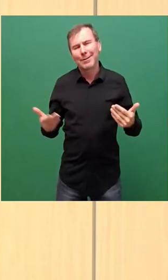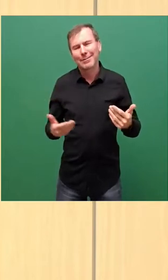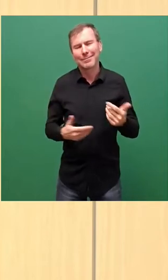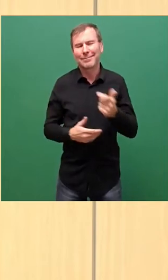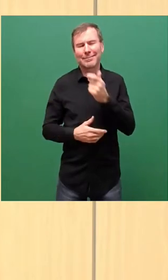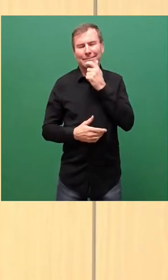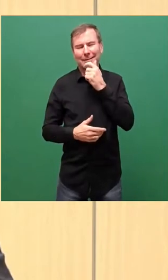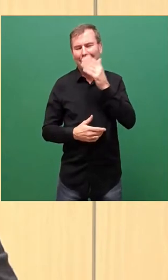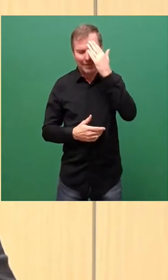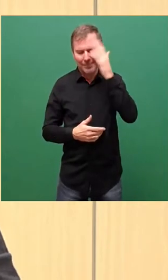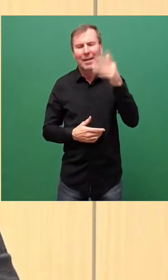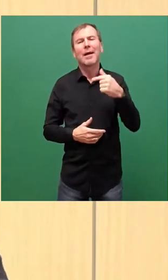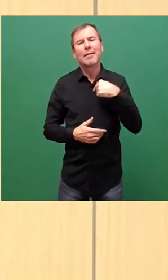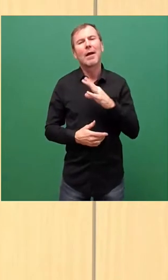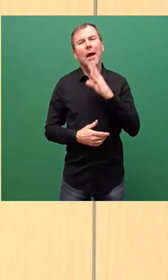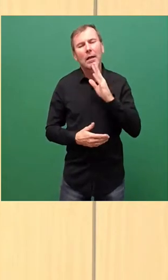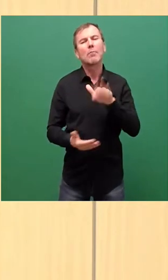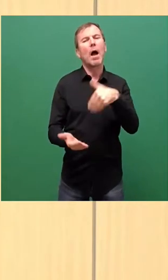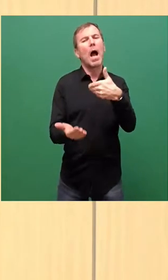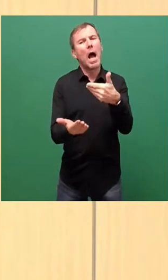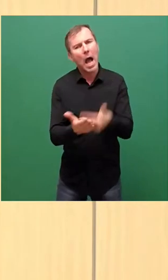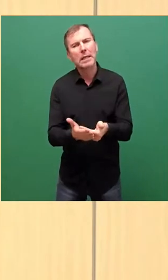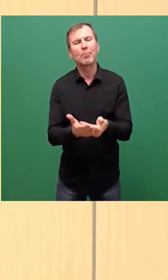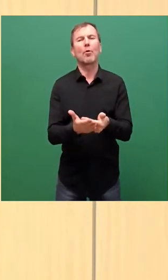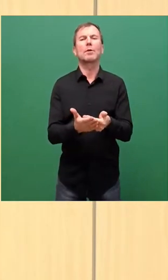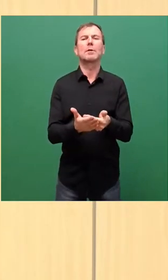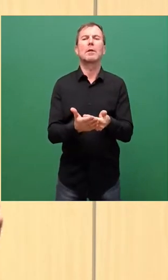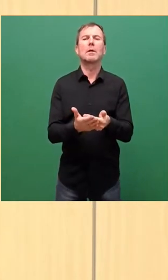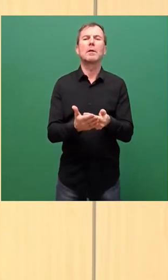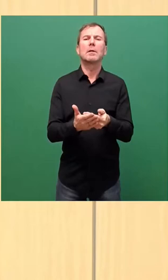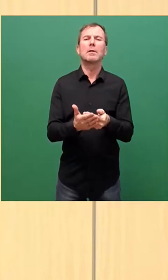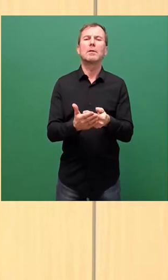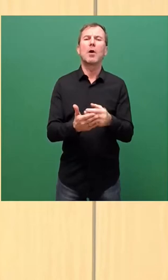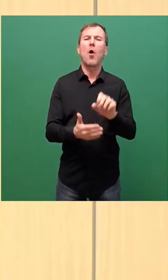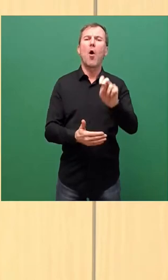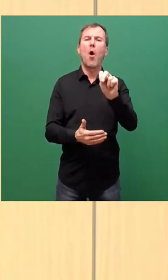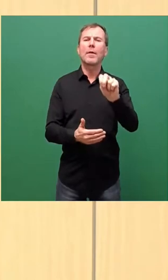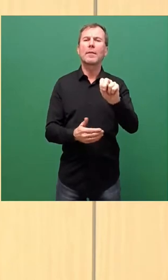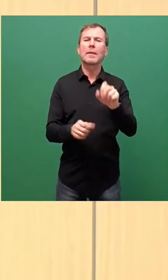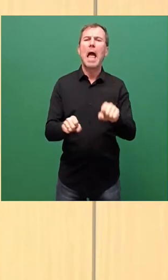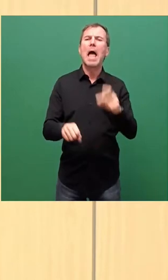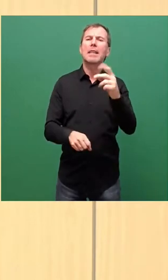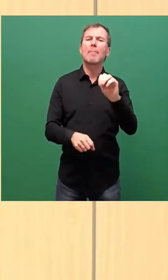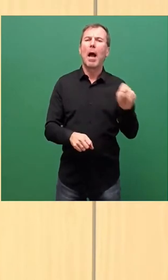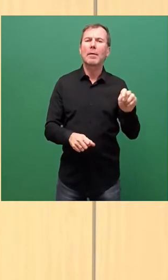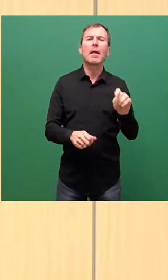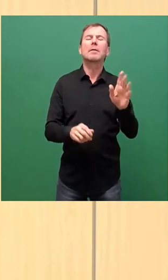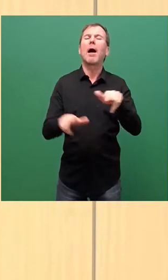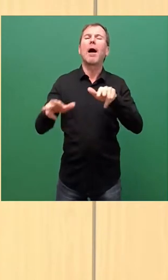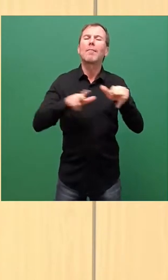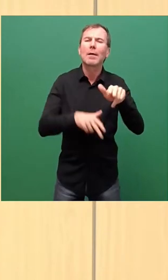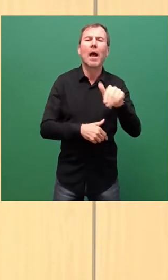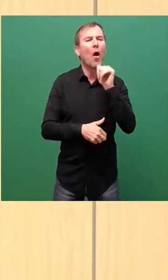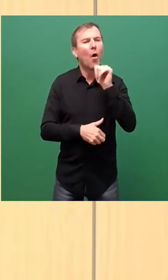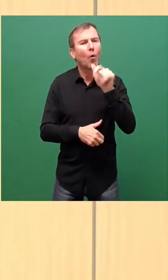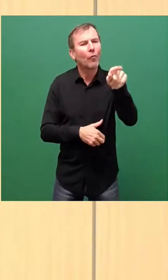Wir reden über das Angebot eines sogenannten On-Demand-Verkehrs oder man könnte sagen Verkehrs auf Zuruf. Das ist ein